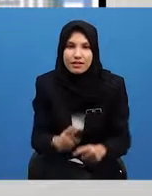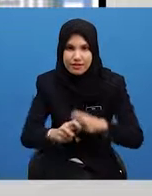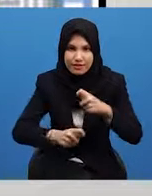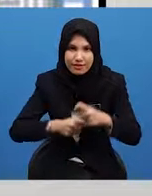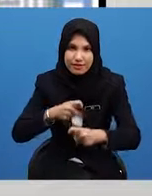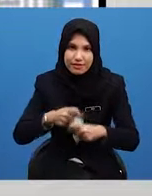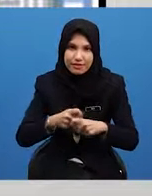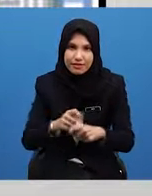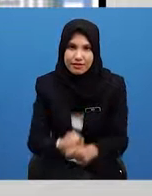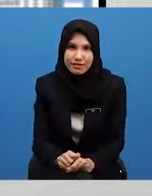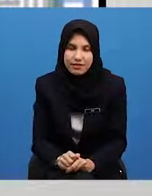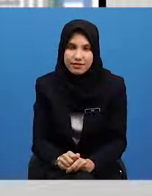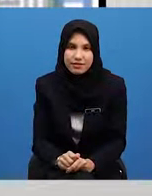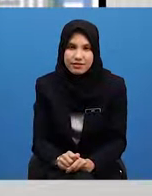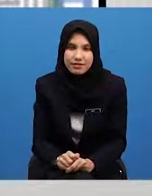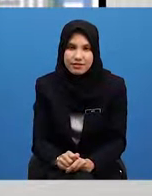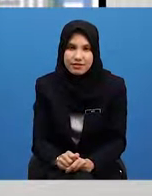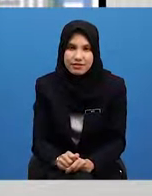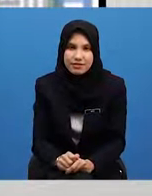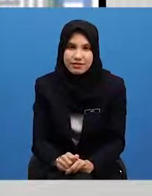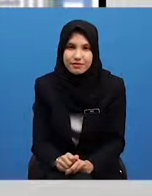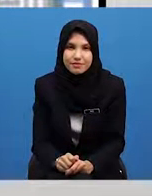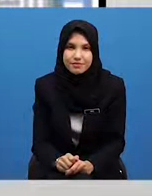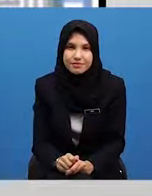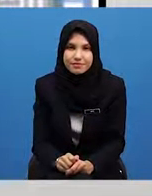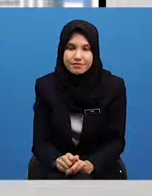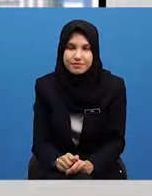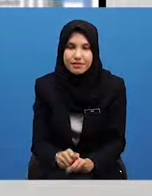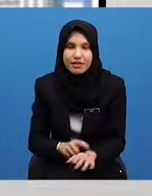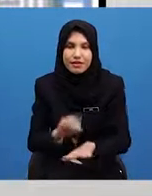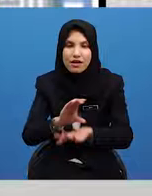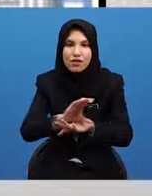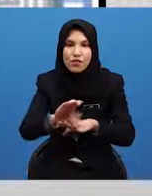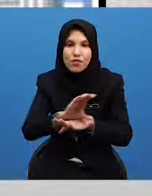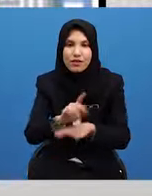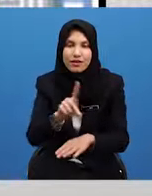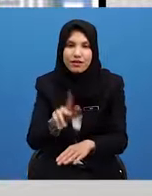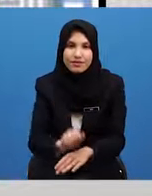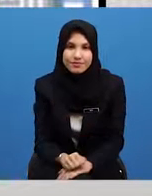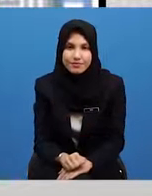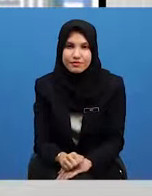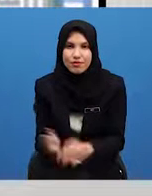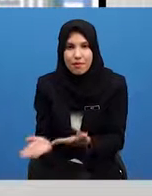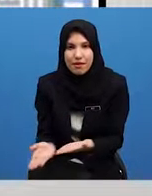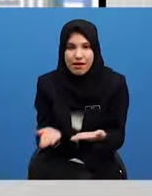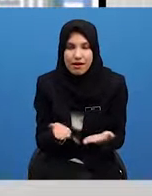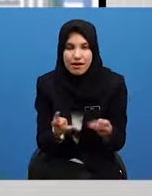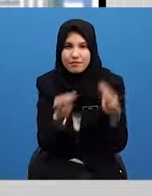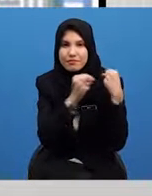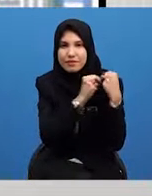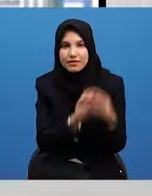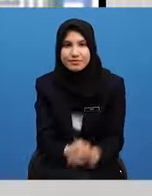ini berfungsi sama juga seperti sebuah kren berfungsi untuk mengangkat beban. Baiklah,